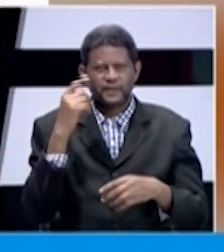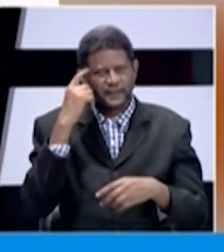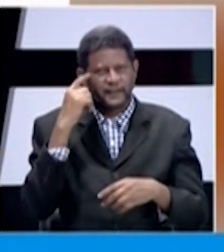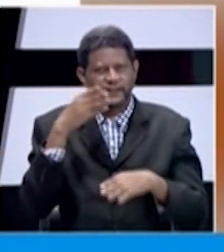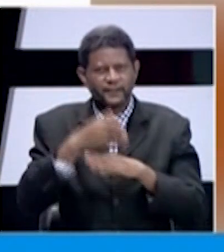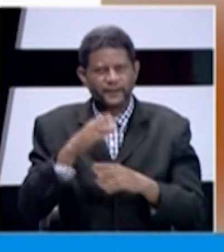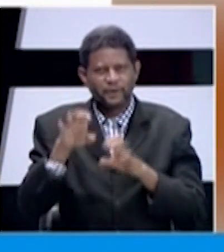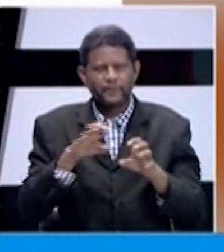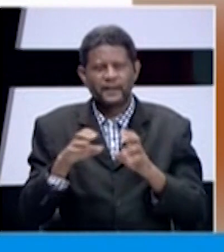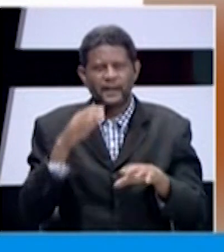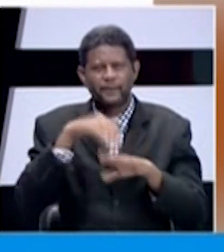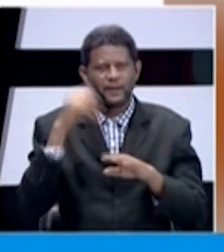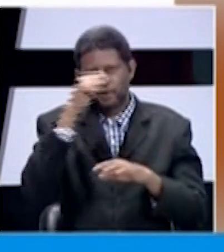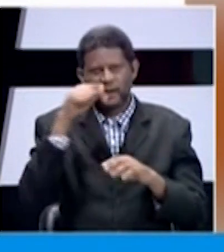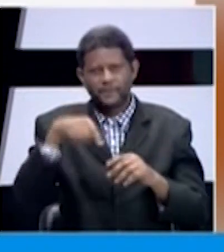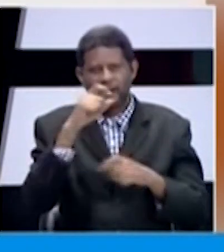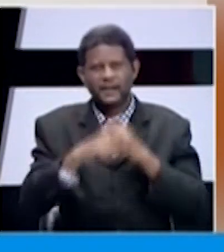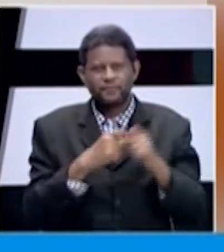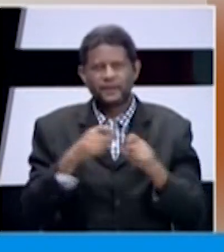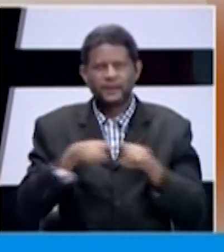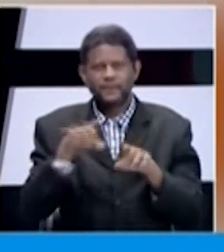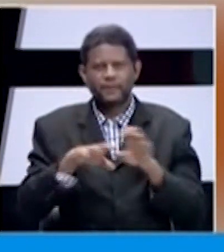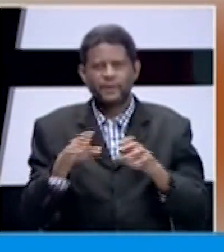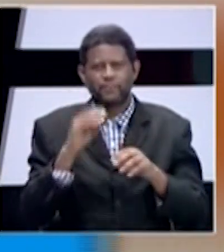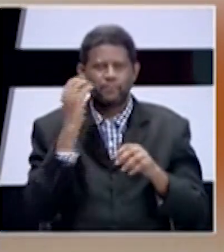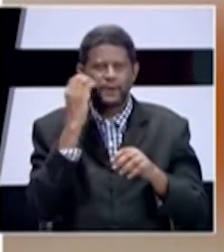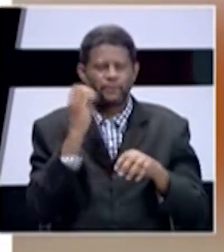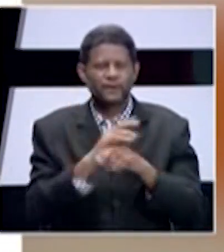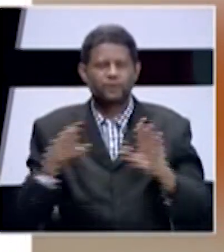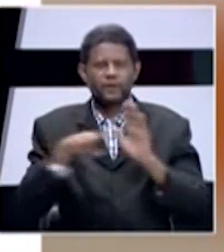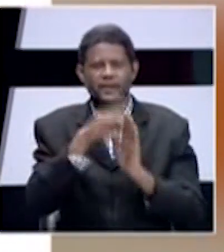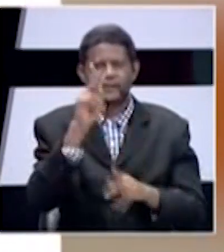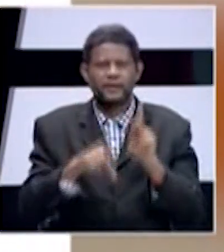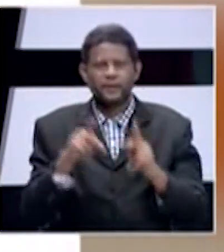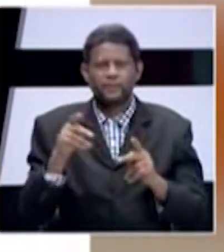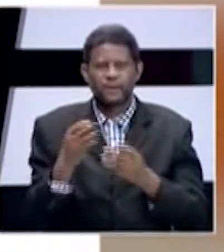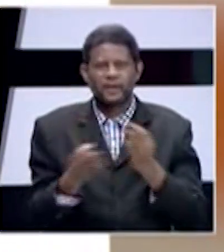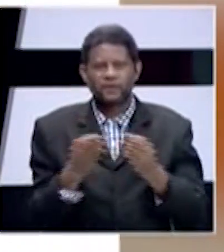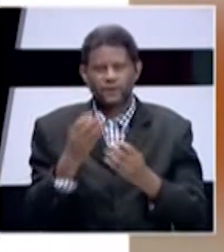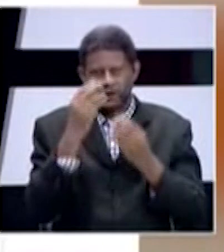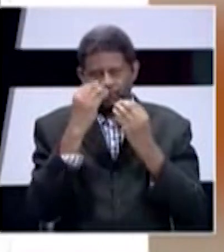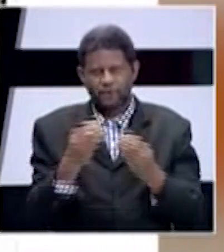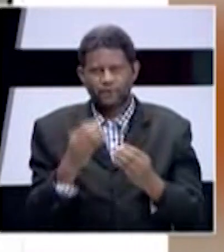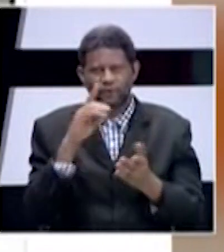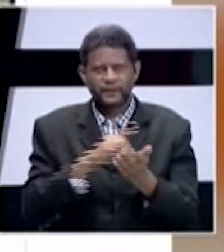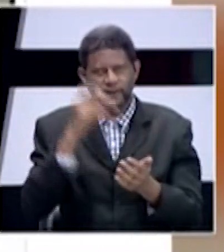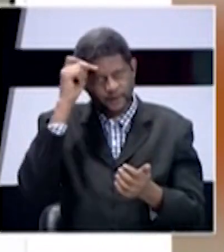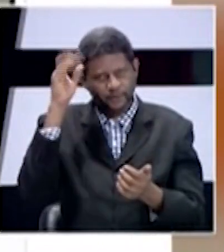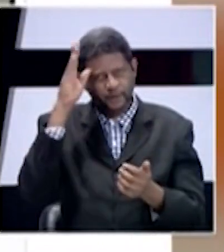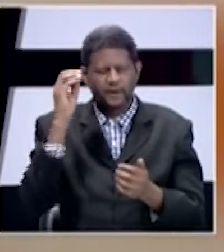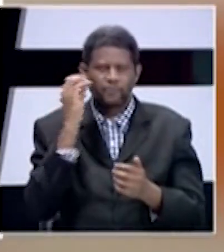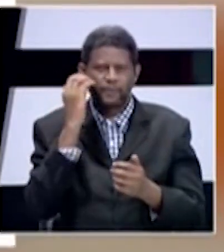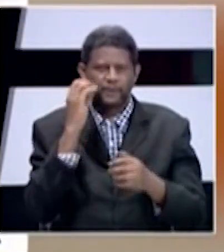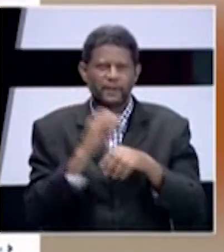تمرصان اب ايتيوبيا اب زعمت كم زكايد بيت مخره توكلت حزب مغلاصوم حبيرو دكتور دبرتسين غبره ميكيل ببيت مخره